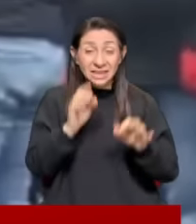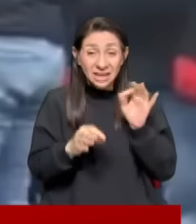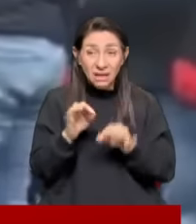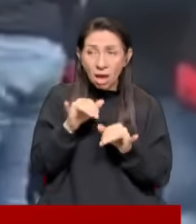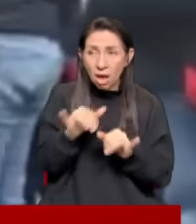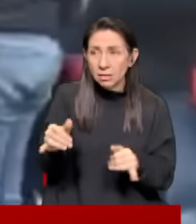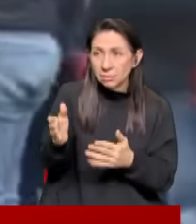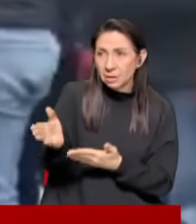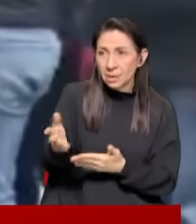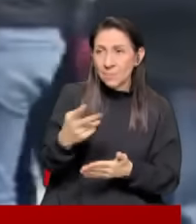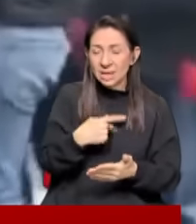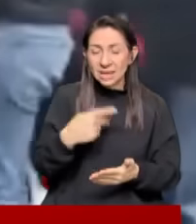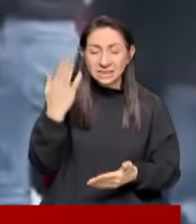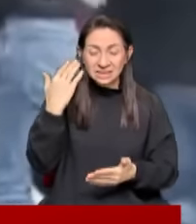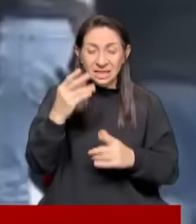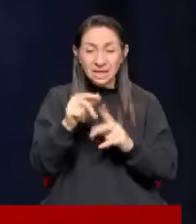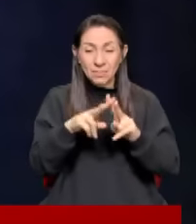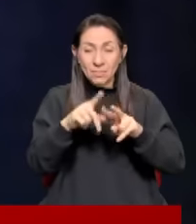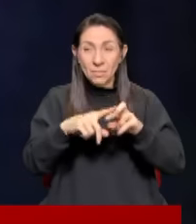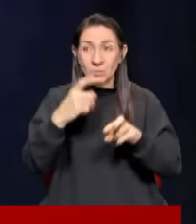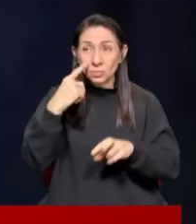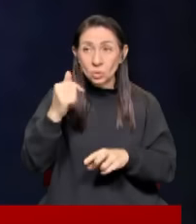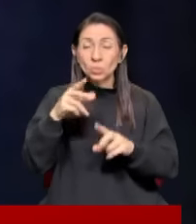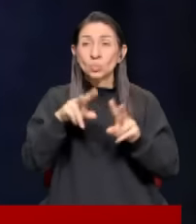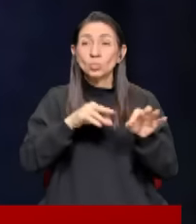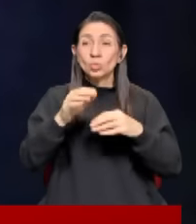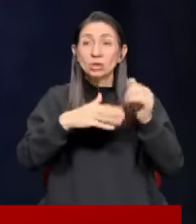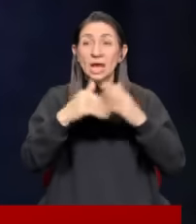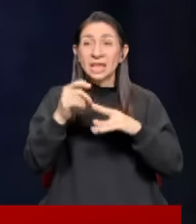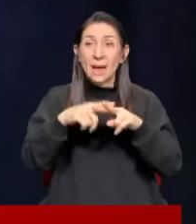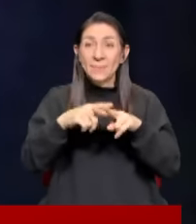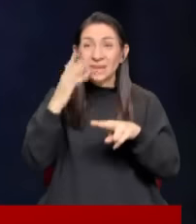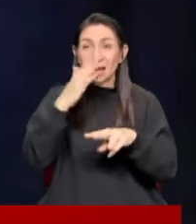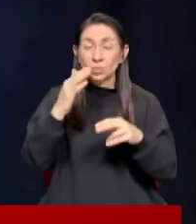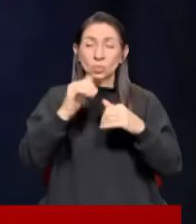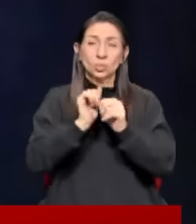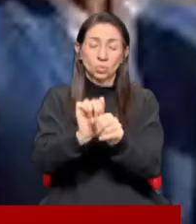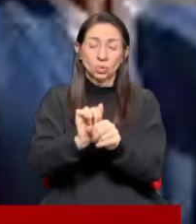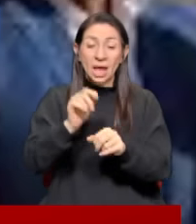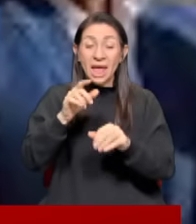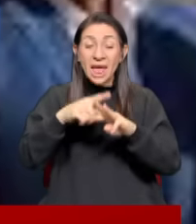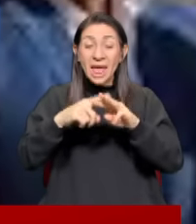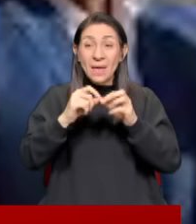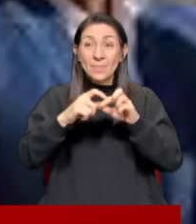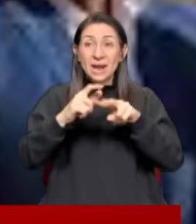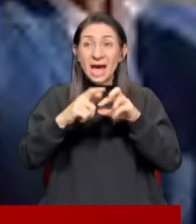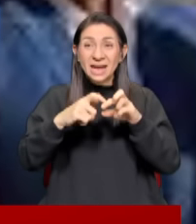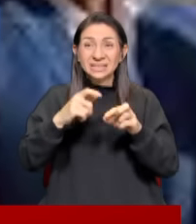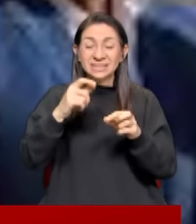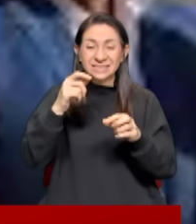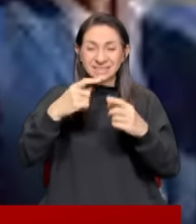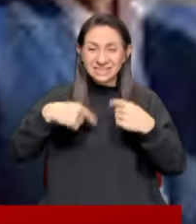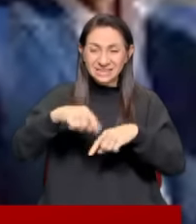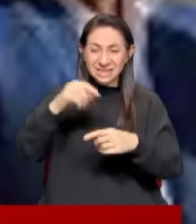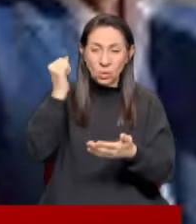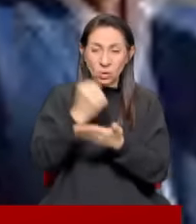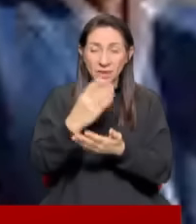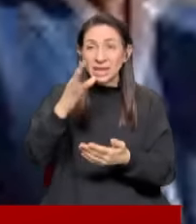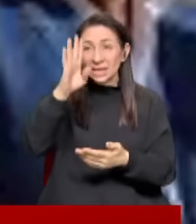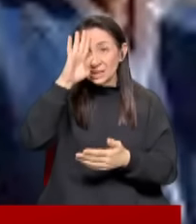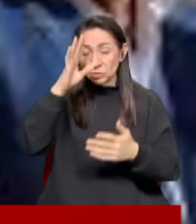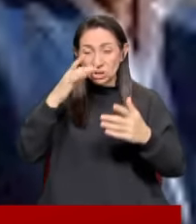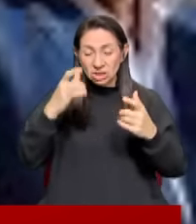de aynıydı. Belediye eski imar müdürü olan müteahhit Ahmet Kara tutuklu. Yakınında yıkılan Ebrar sitesine onay veren isimlerden. Şu an İstanbul